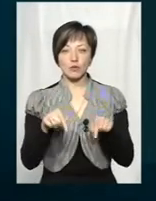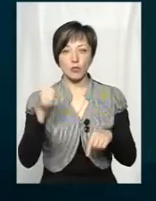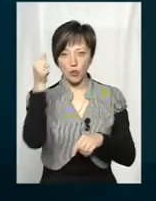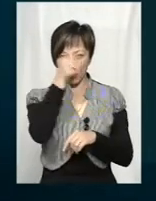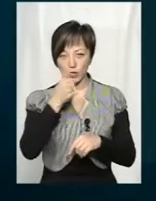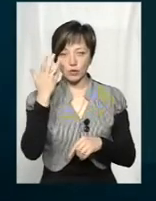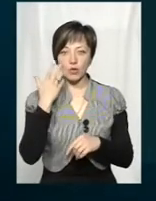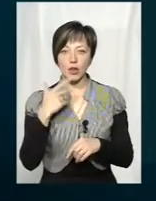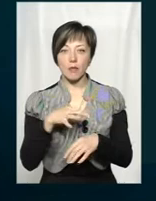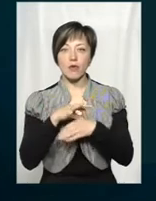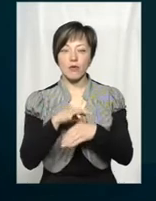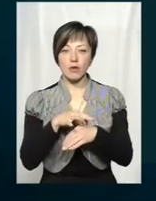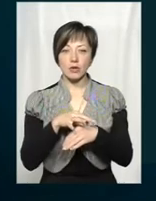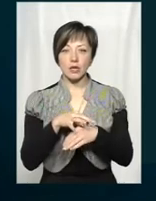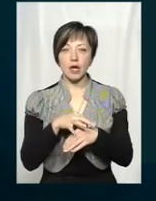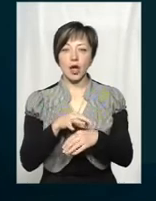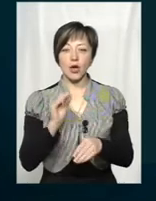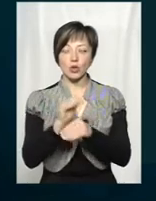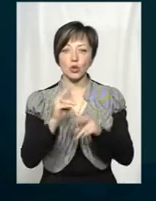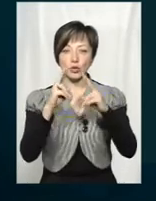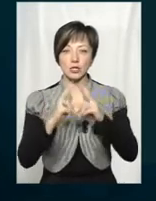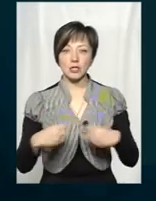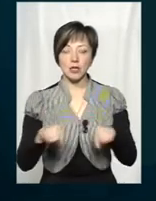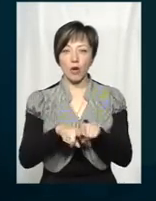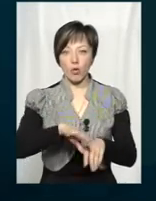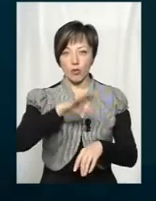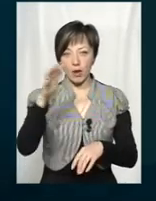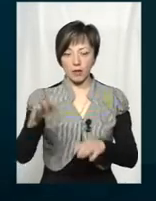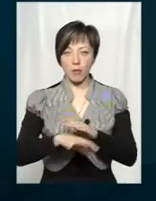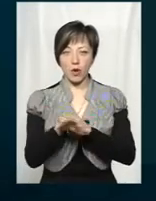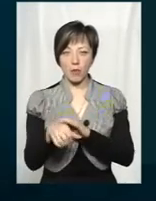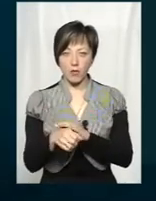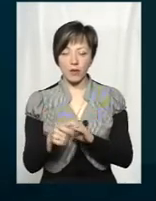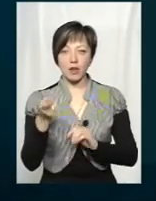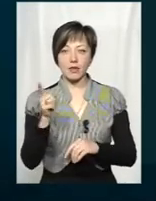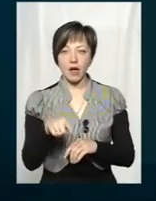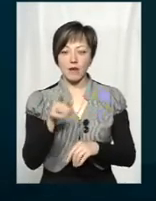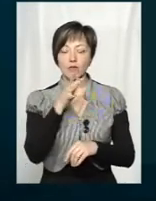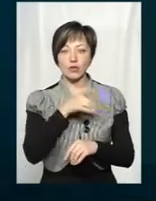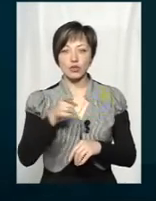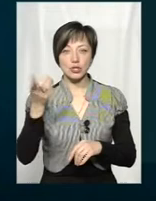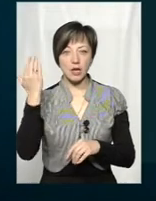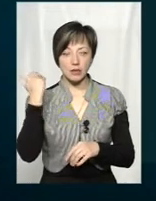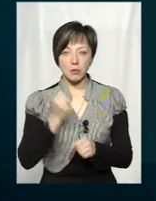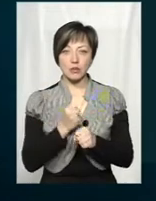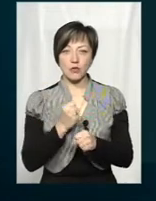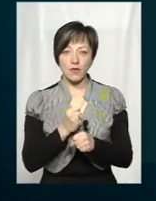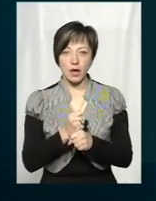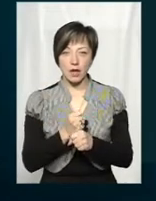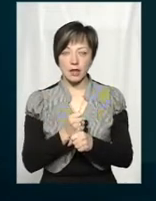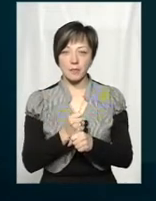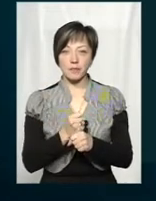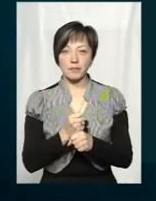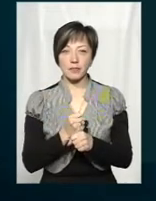ми проводили до дослідження такого одного кургану пограбованого, навіть в той час, коли ми там працювали, з